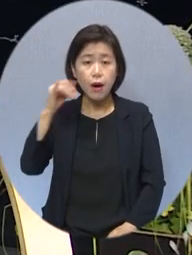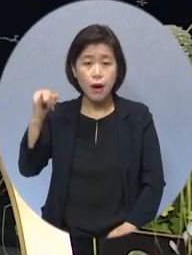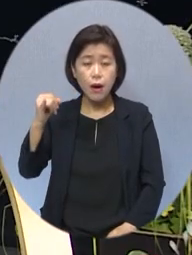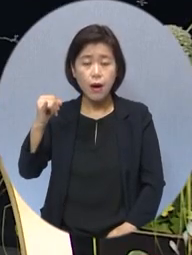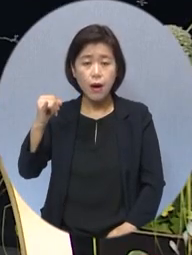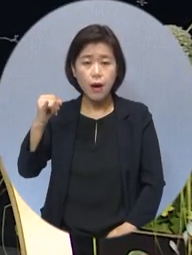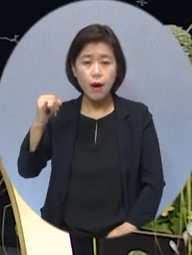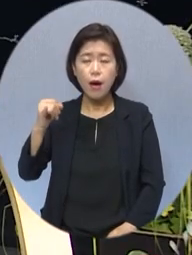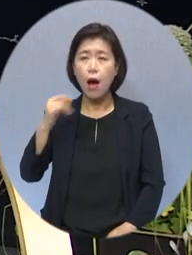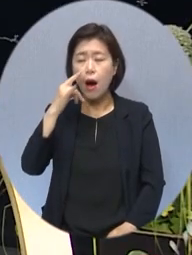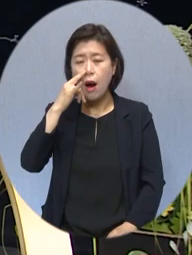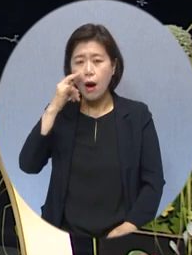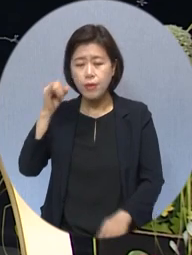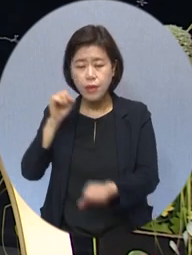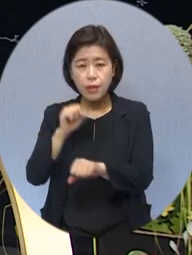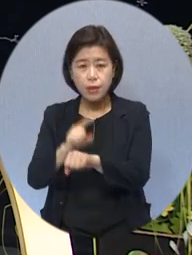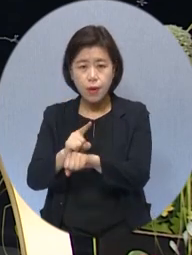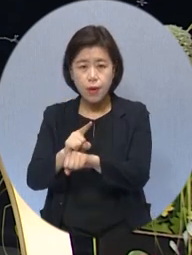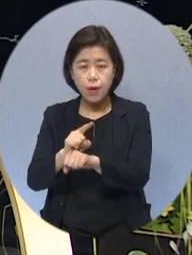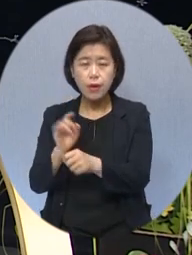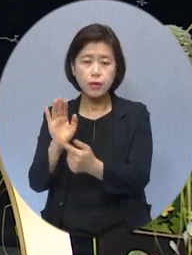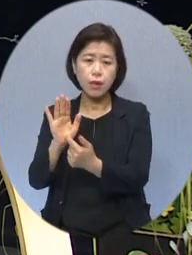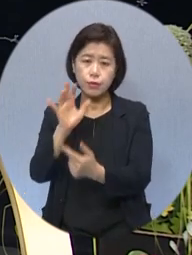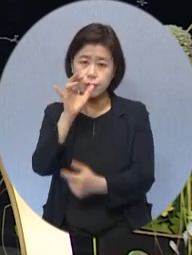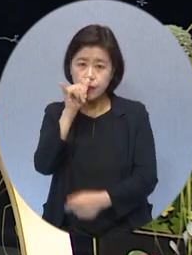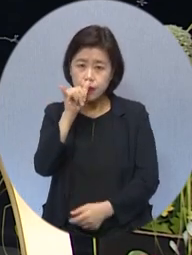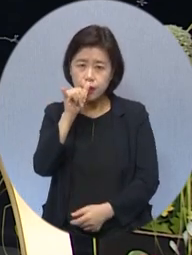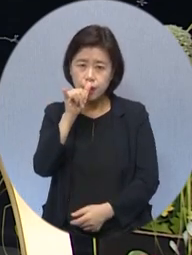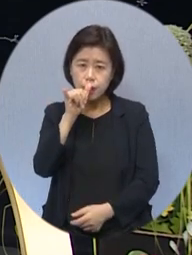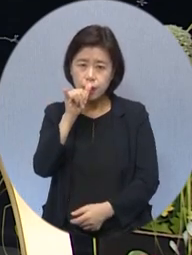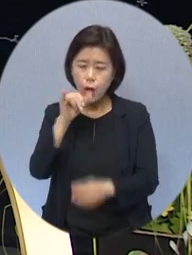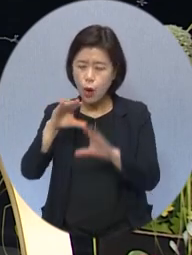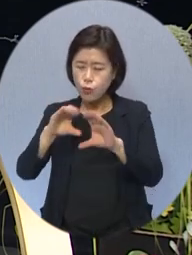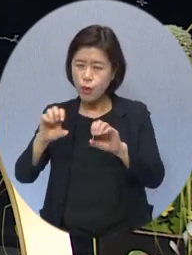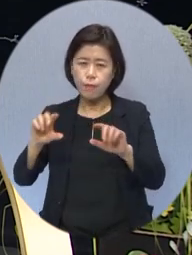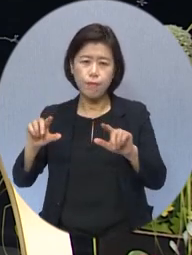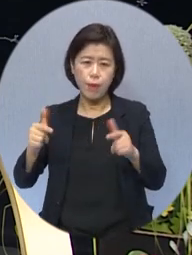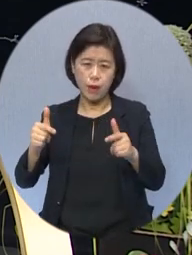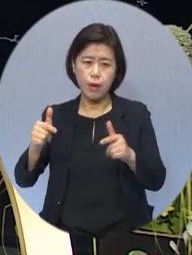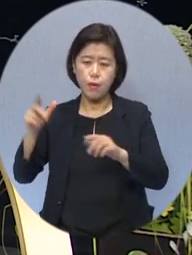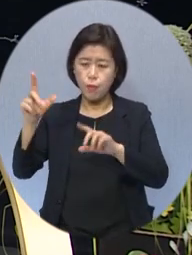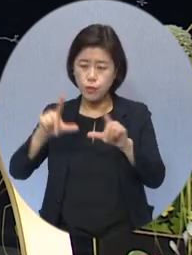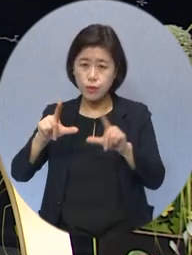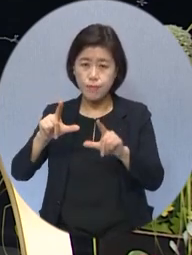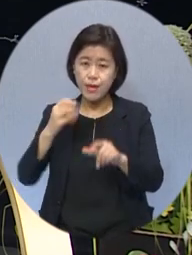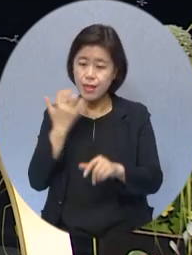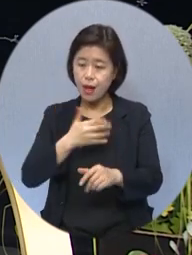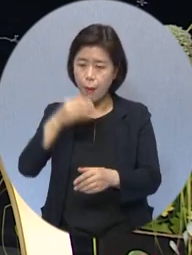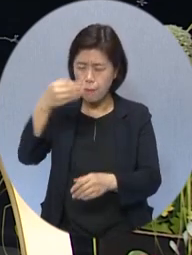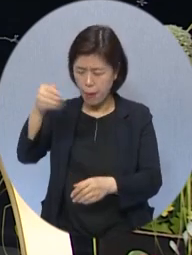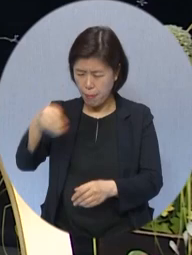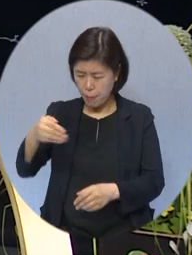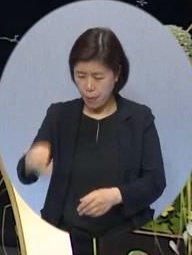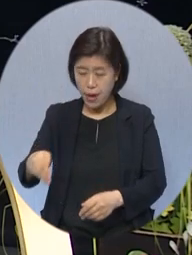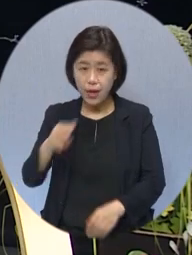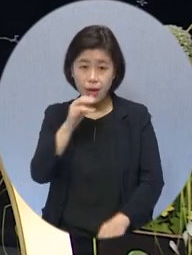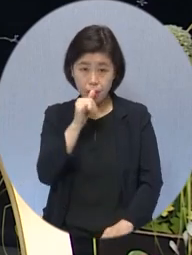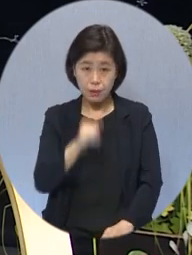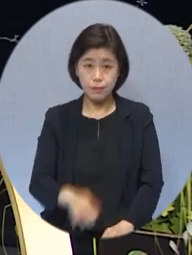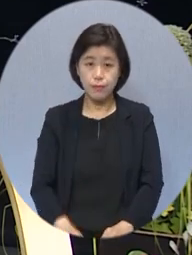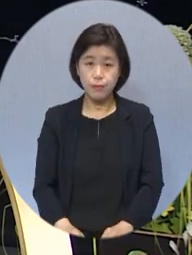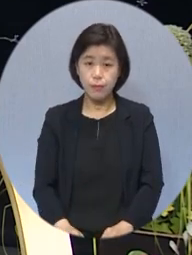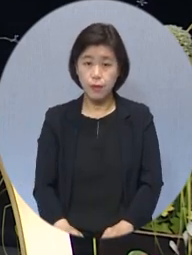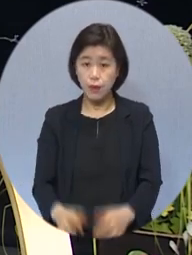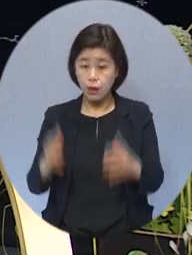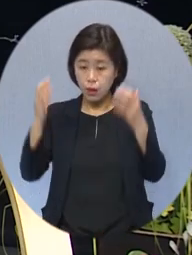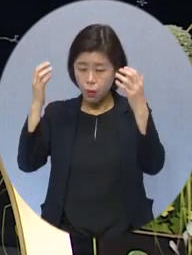기법으로 거친 덧질 기법을 선택하였습니다. 그리하여 고난을 벗어나지